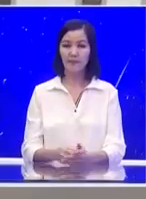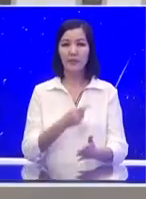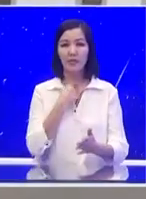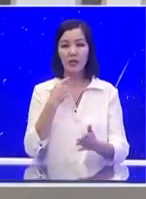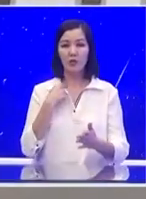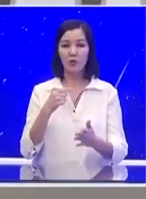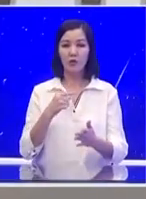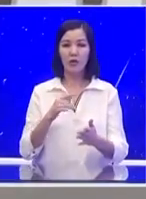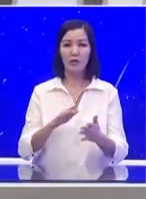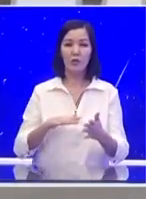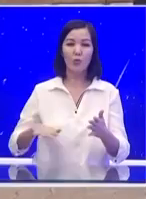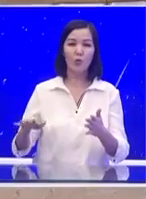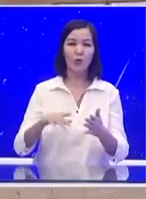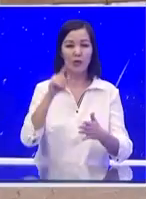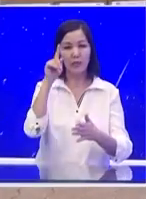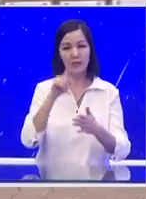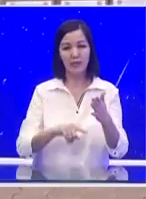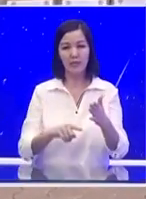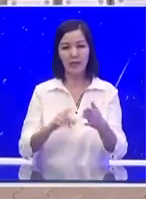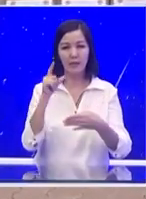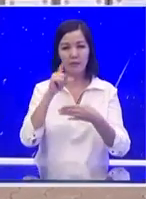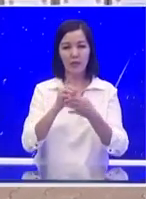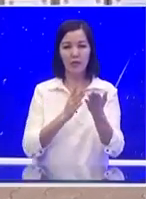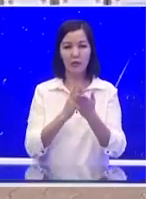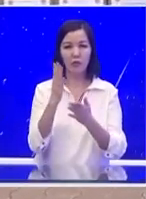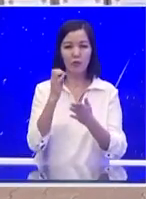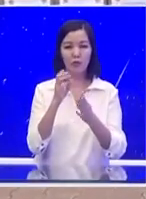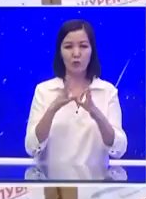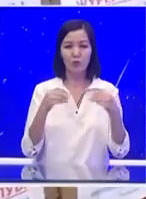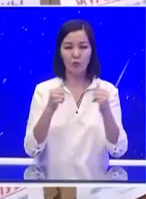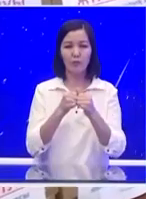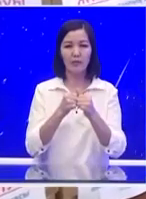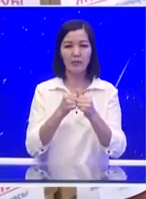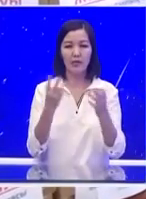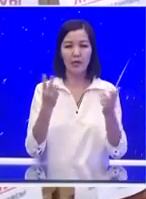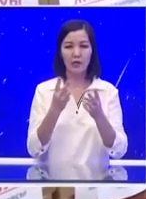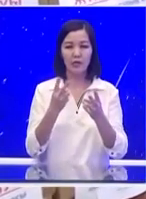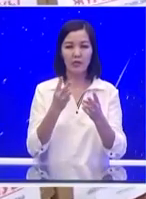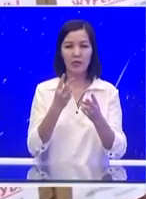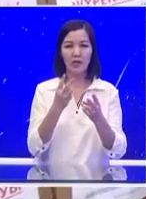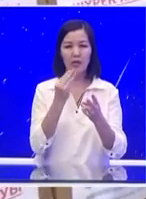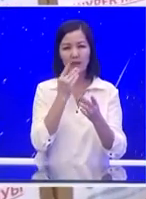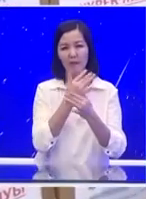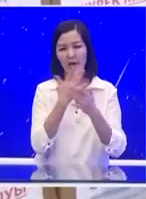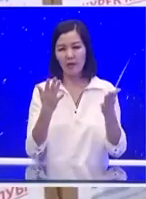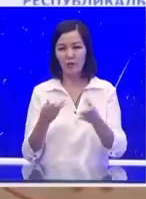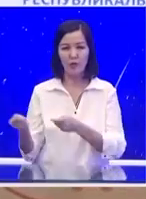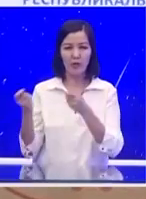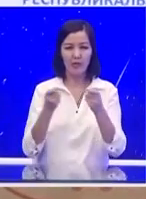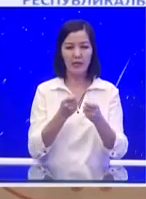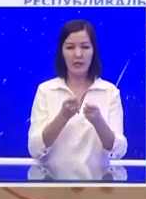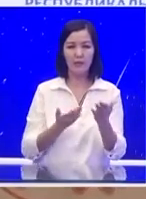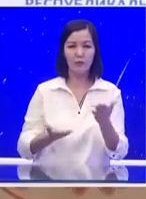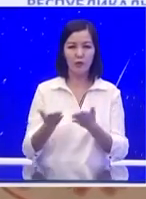Талдықорған өңірі дін өкілдерінің ұйытқы болуымен имам мешітінде 400 отбасына арналған бірінші кезектегі қажетті өнімдер жиналды. Олар негізінен облыс